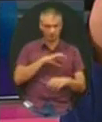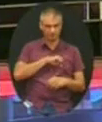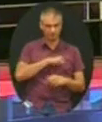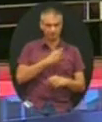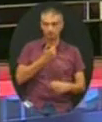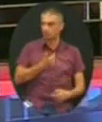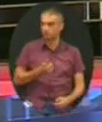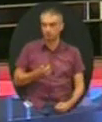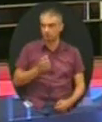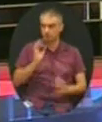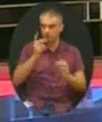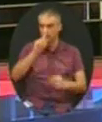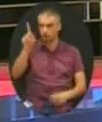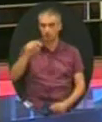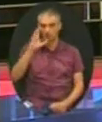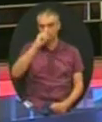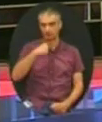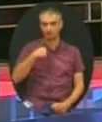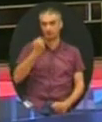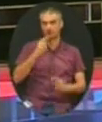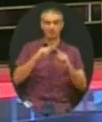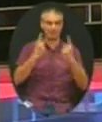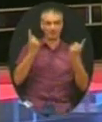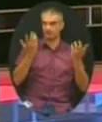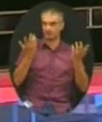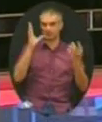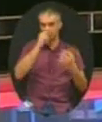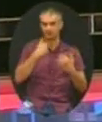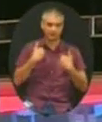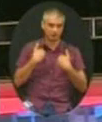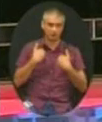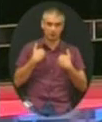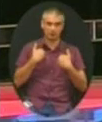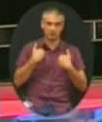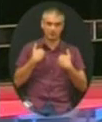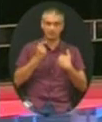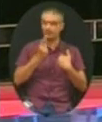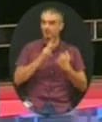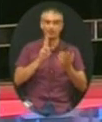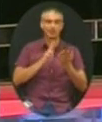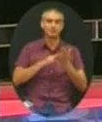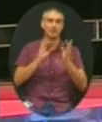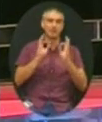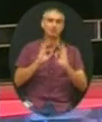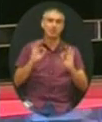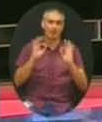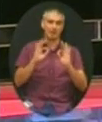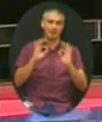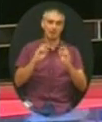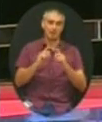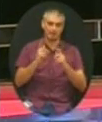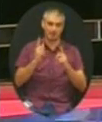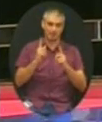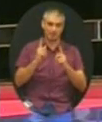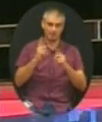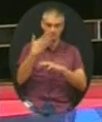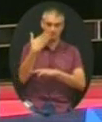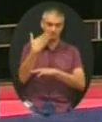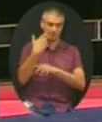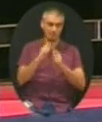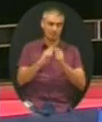בלב? בכלל לא. אני אגיד לך, התפיסה שלי קצת אחרת. התפיסה שלי היא שאין הצדקה בכלל